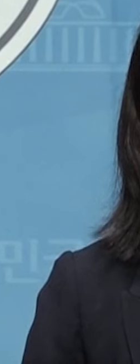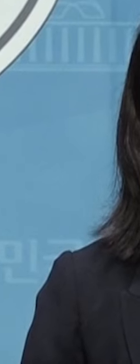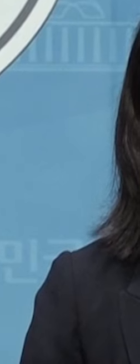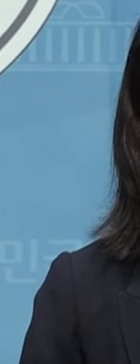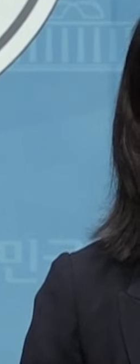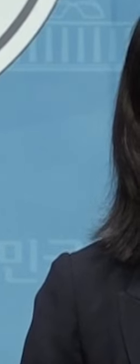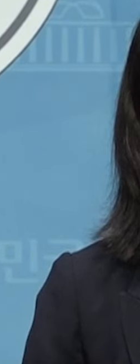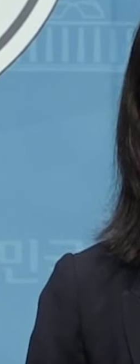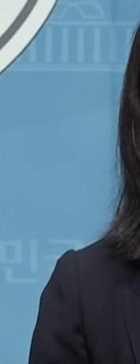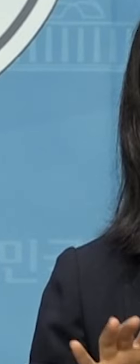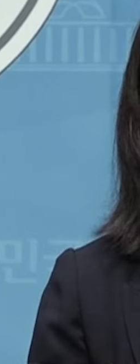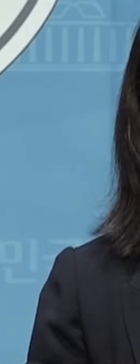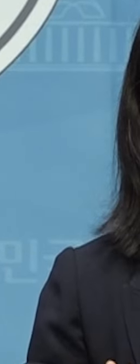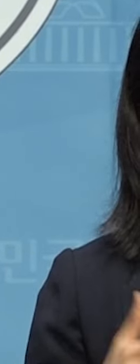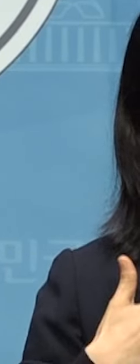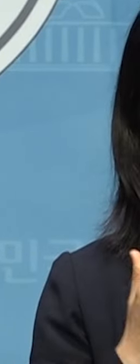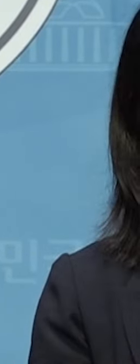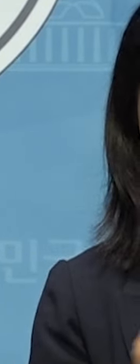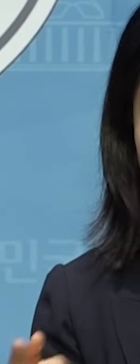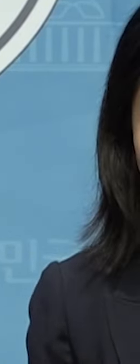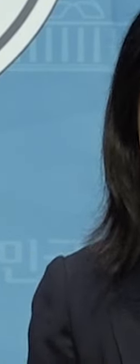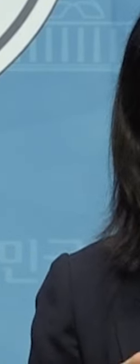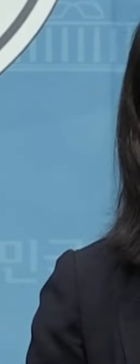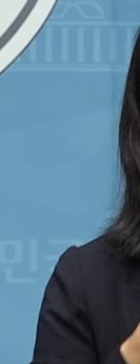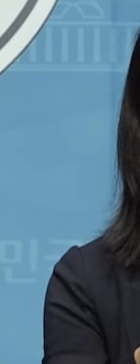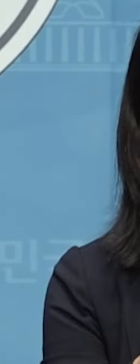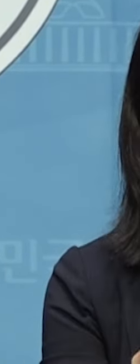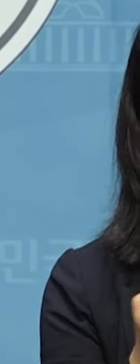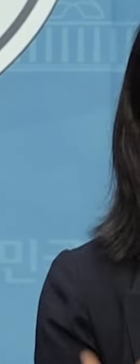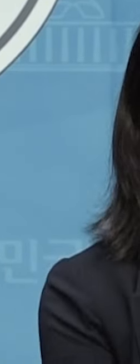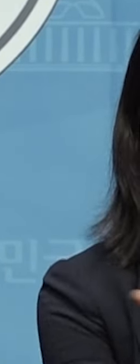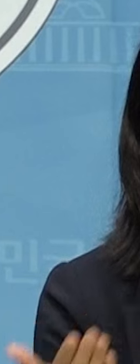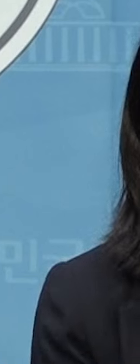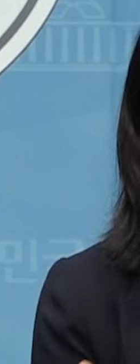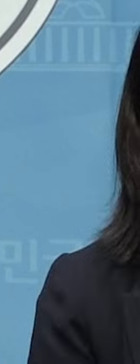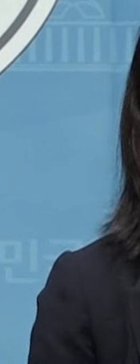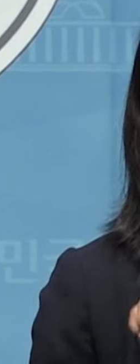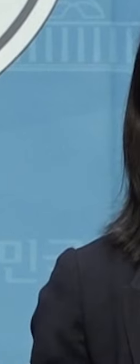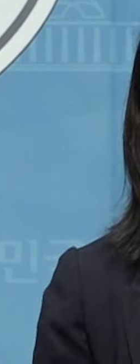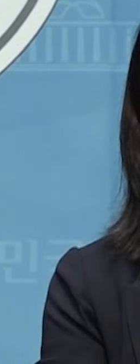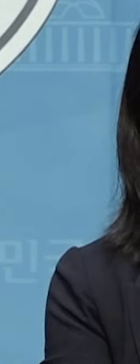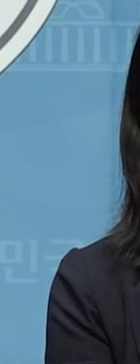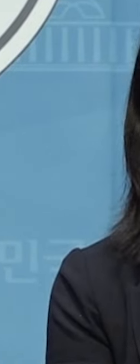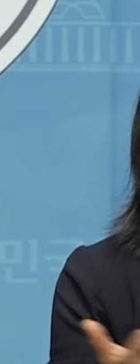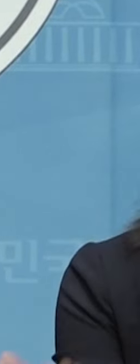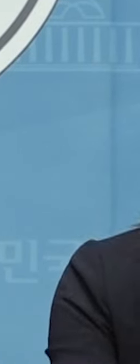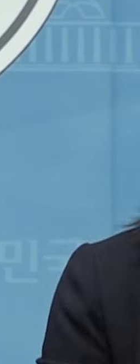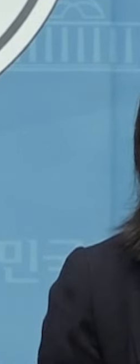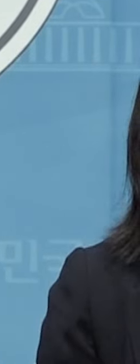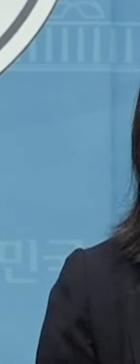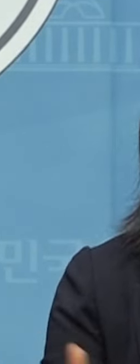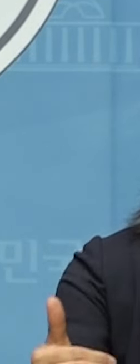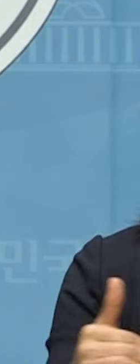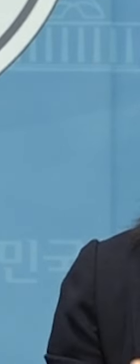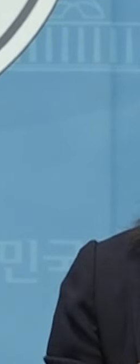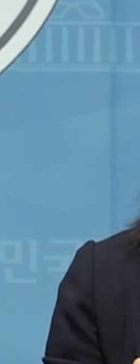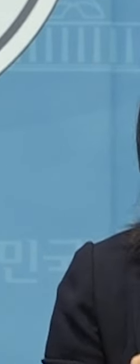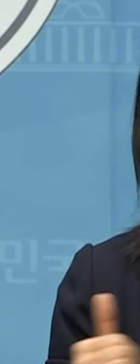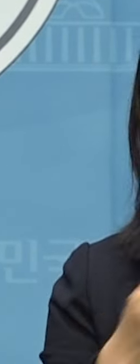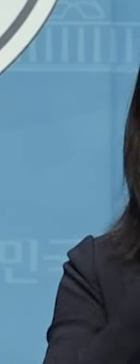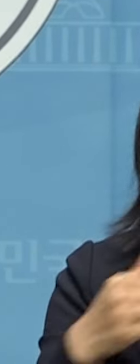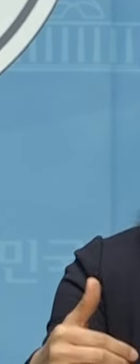제안합니다 오늘의 중은 국민과 상구를 충족하면서